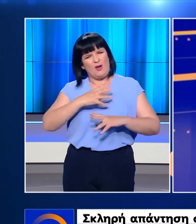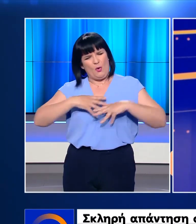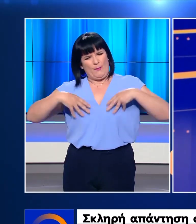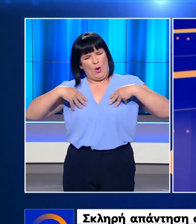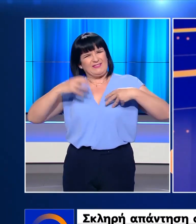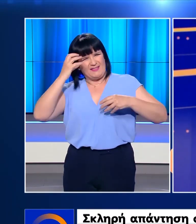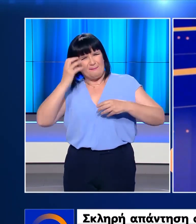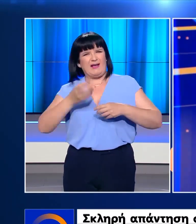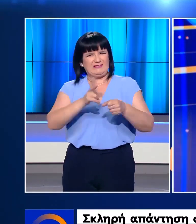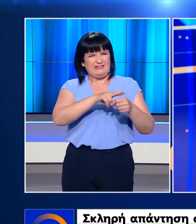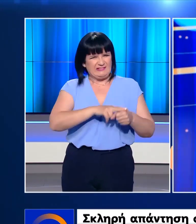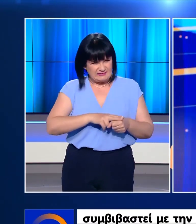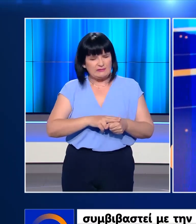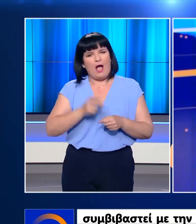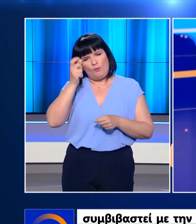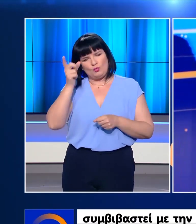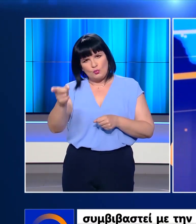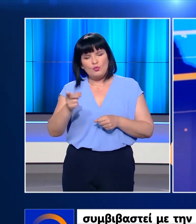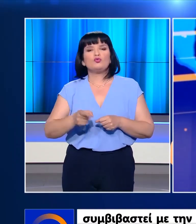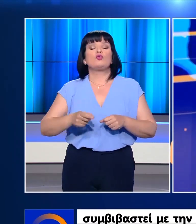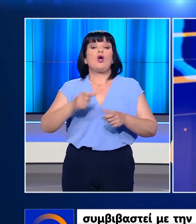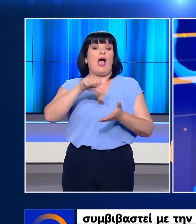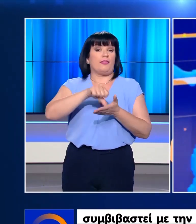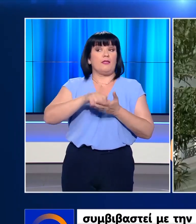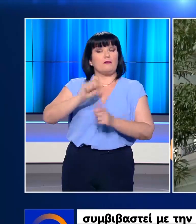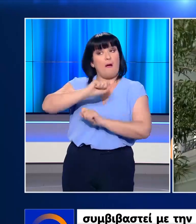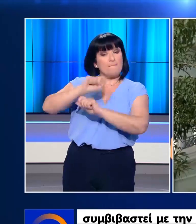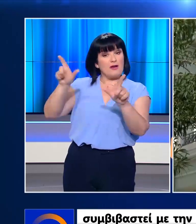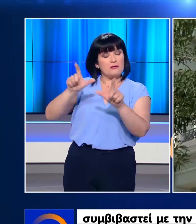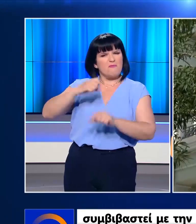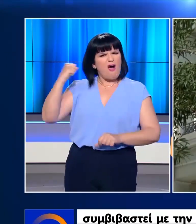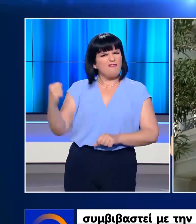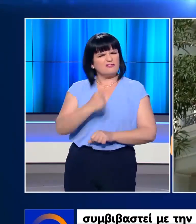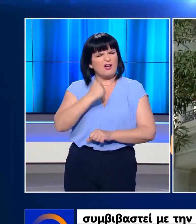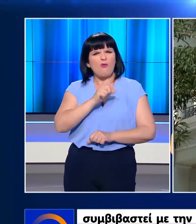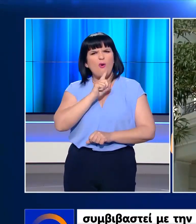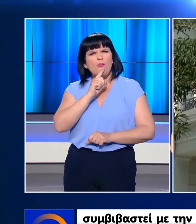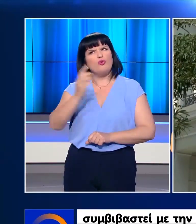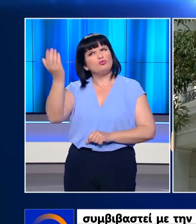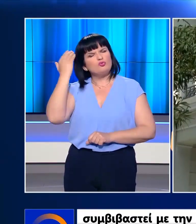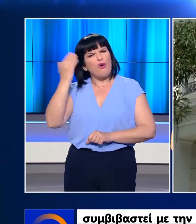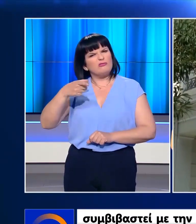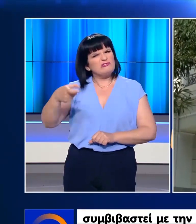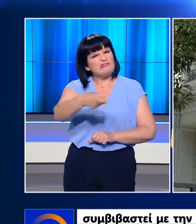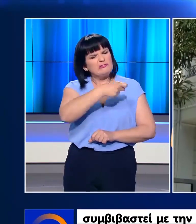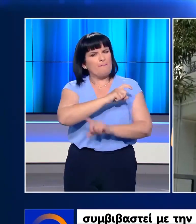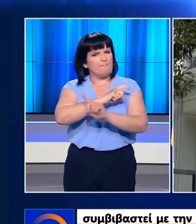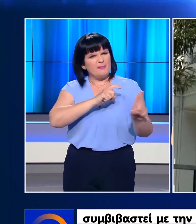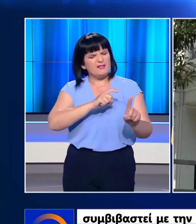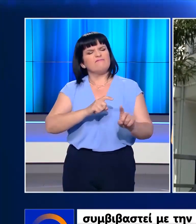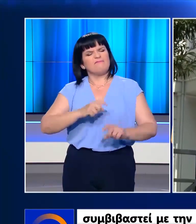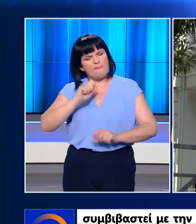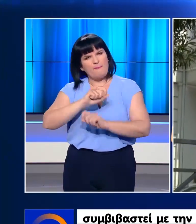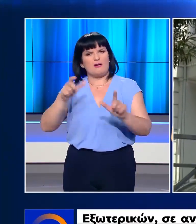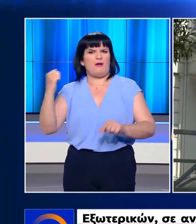Αθήνα, καλώντας την Άγκυρα να συμβιβαστεί με την ιστορία της, ώστε να μην επαναληφθούν ξανά γεγονότα όπως η γενοκτονία των ποντίων. Το